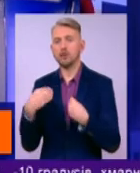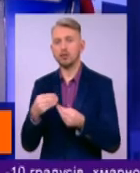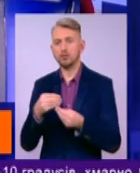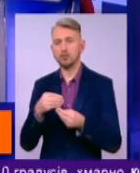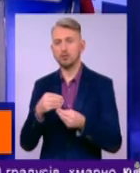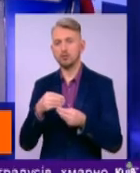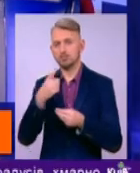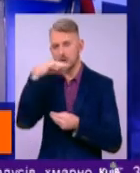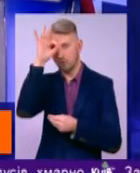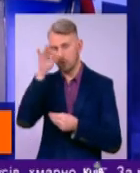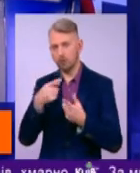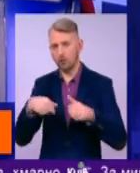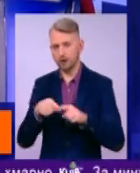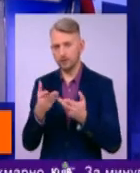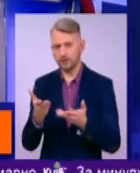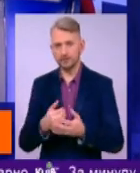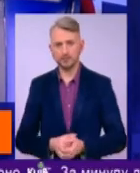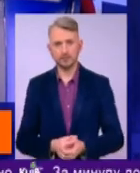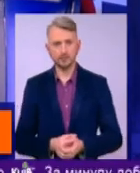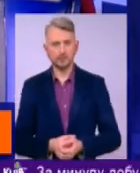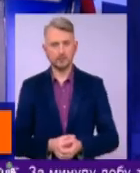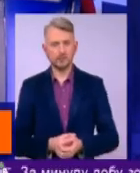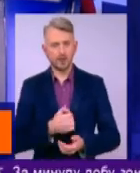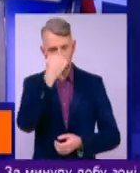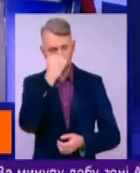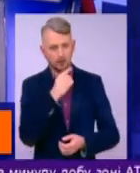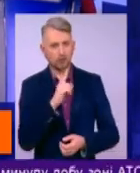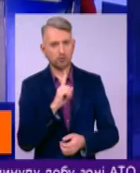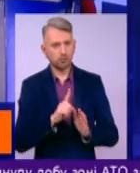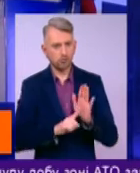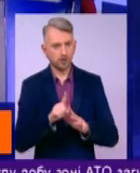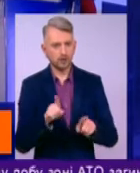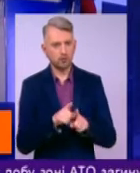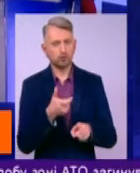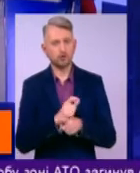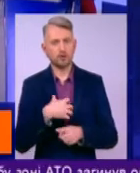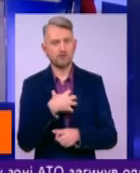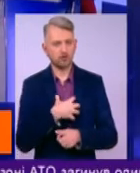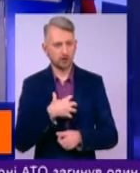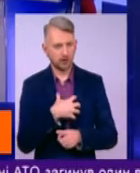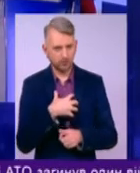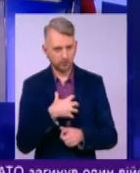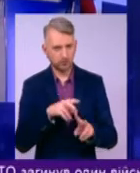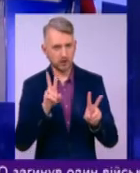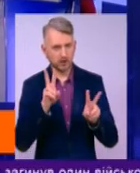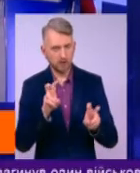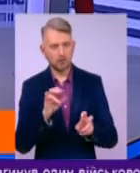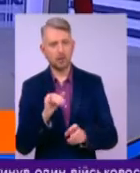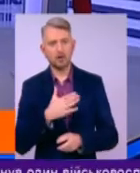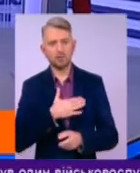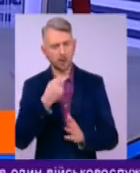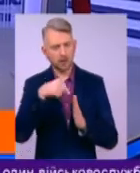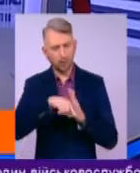органи? Пані Оксано, давайте з вас почнемо. Ну, дякую за те, що порушили таку дуже важливу, делікатну, дійсно, тему. І моє